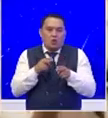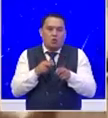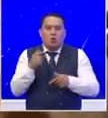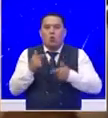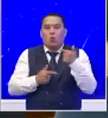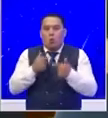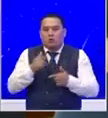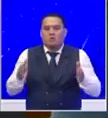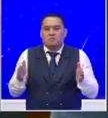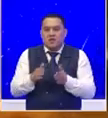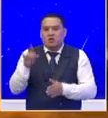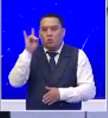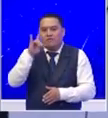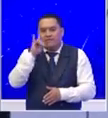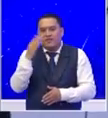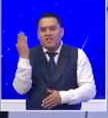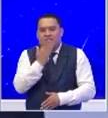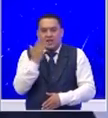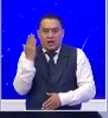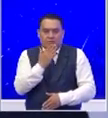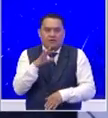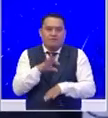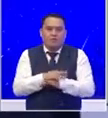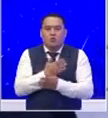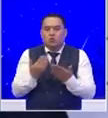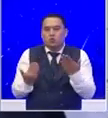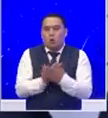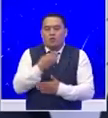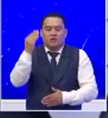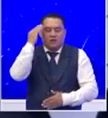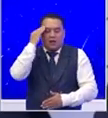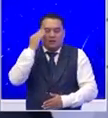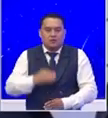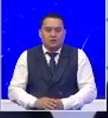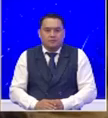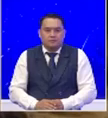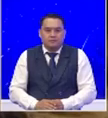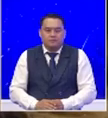конкурс короткометражных мультипликационных лент выявляет новые таланты и имена.